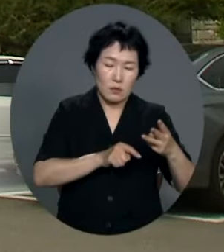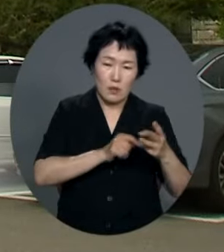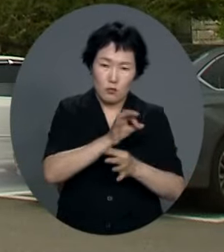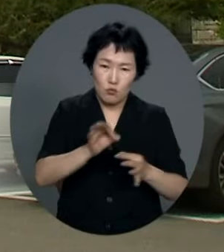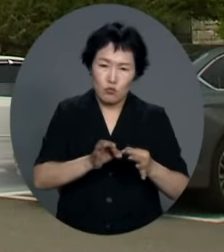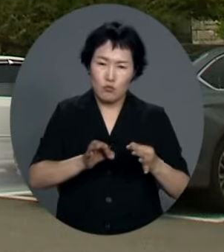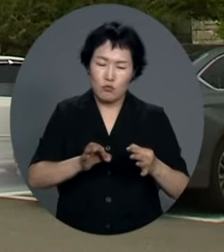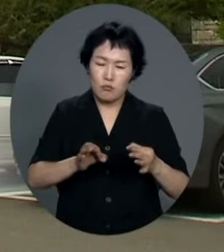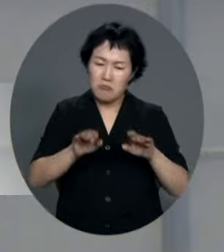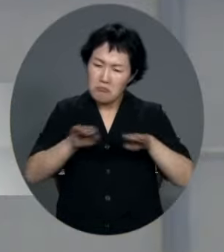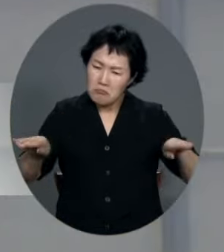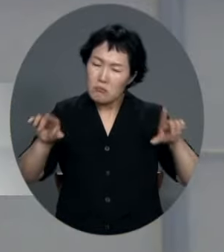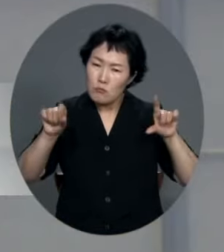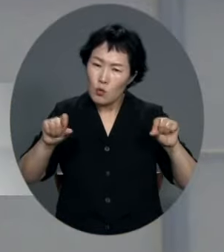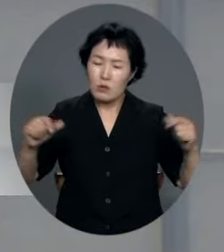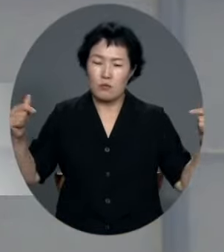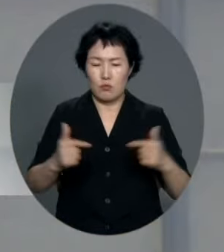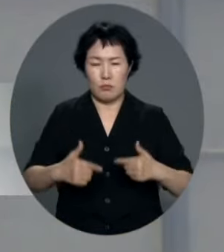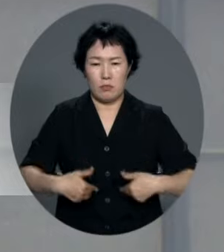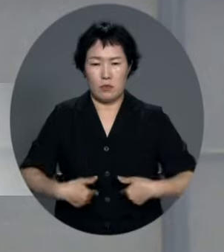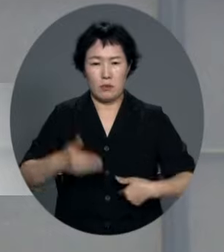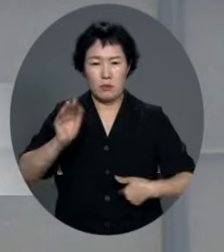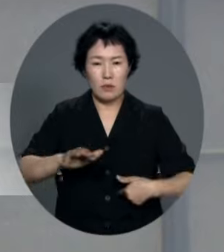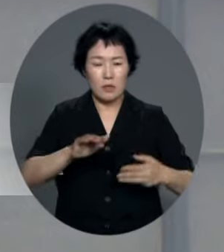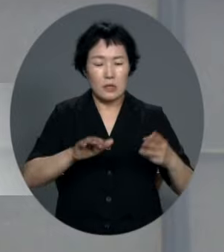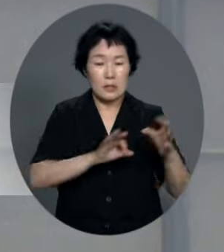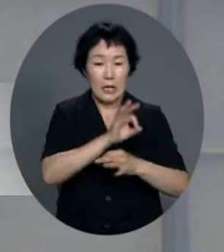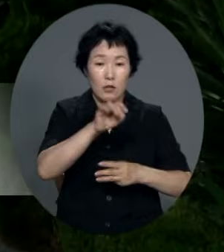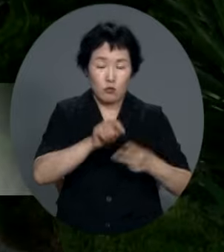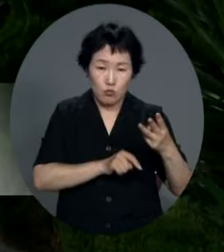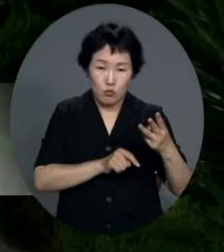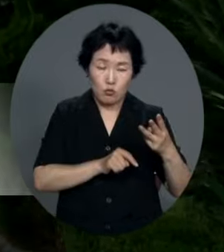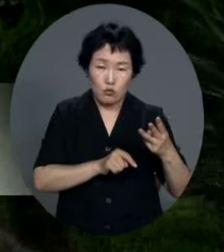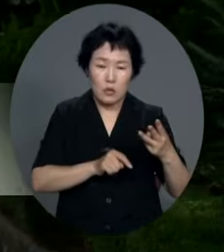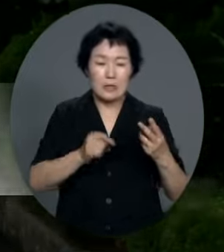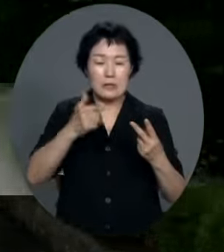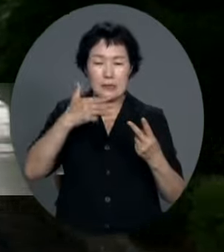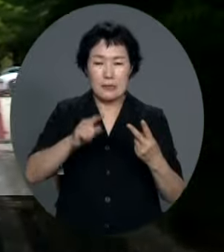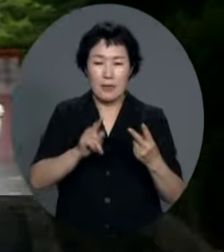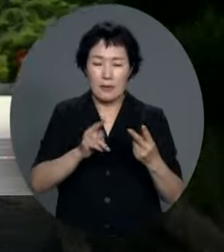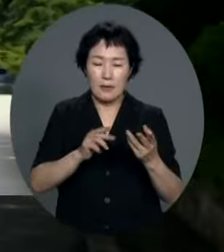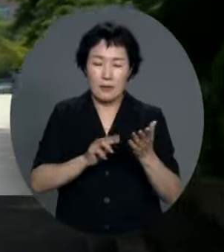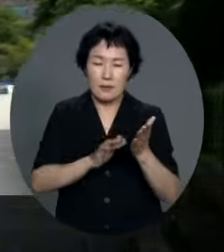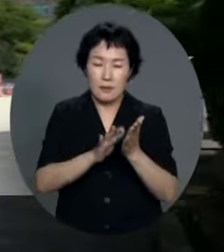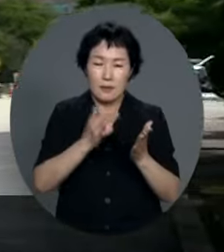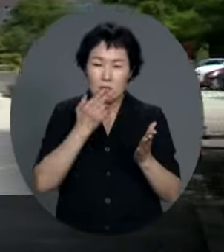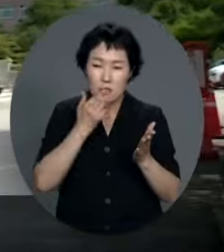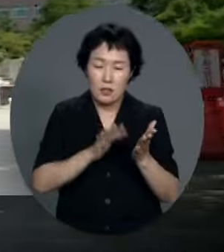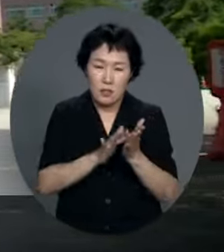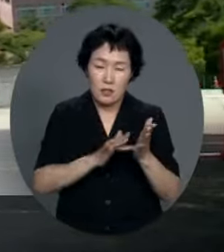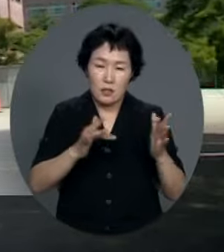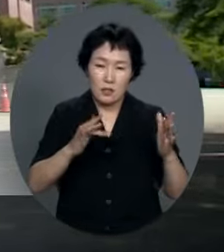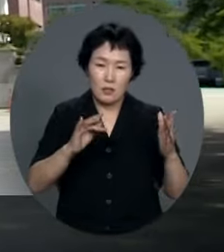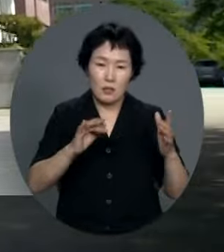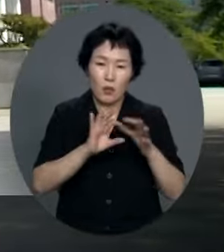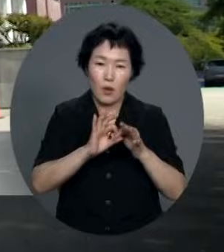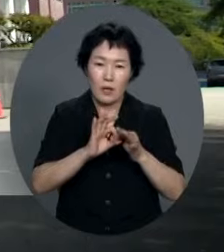기준으로 감축해야 하고 상주 캠퍼스의 2차전지 관련 학과를 신설하는 등 상생 방안도 마련해야 한다고